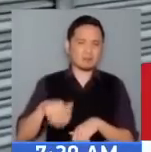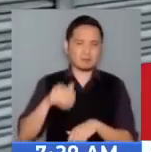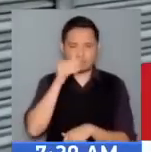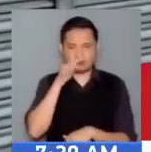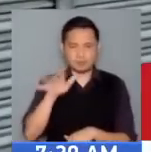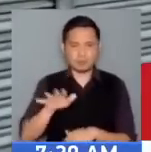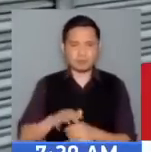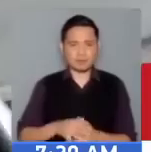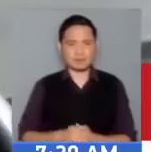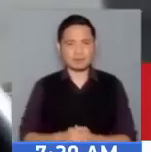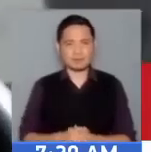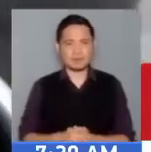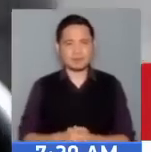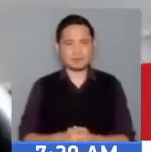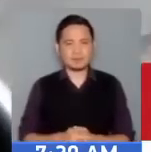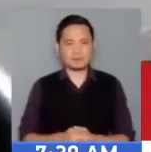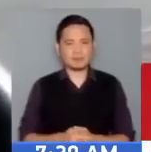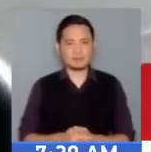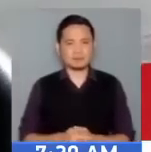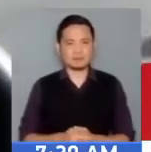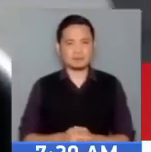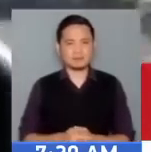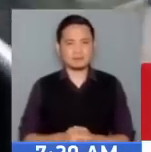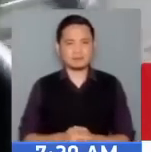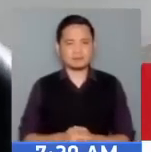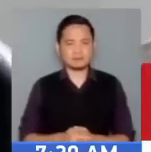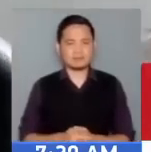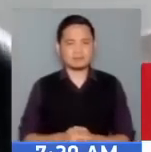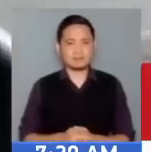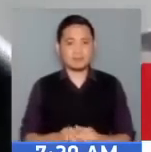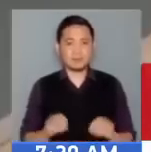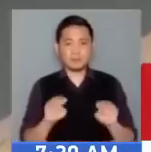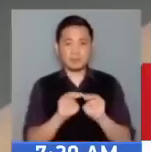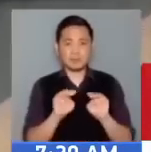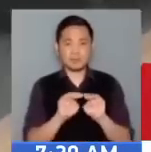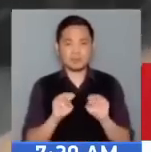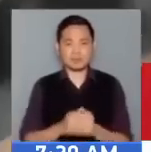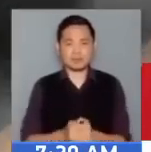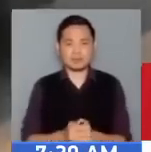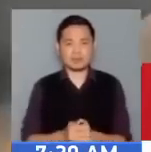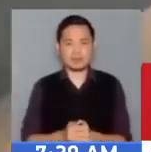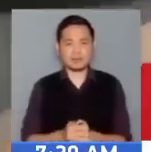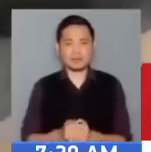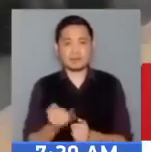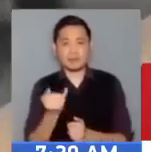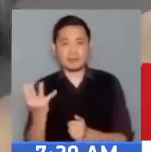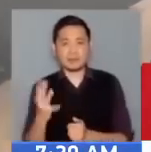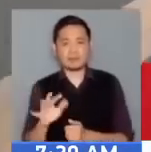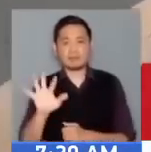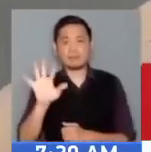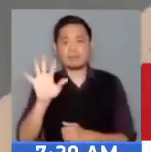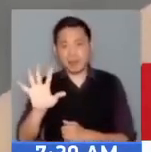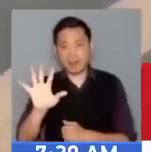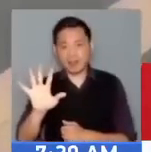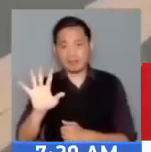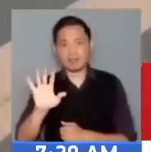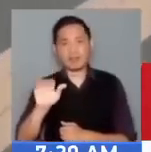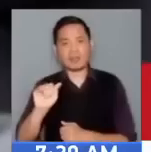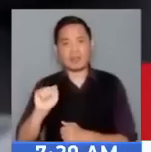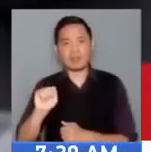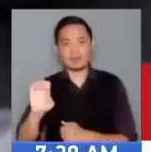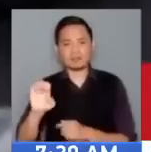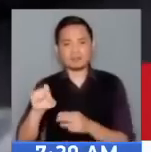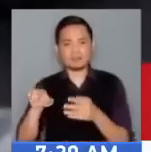baka kalokohan lang po ito. Ang pulisyon ng Marikina, di ba baba sa 5 cybercrime case na natanggap kahapon? Karaniwan may kinalaman sa e-wallet